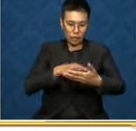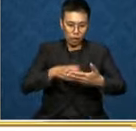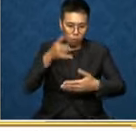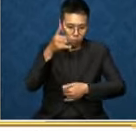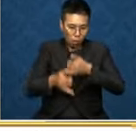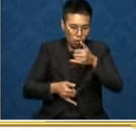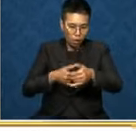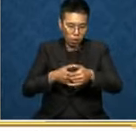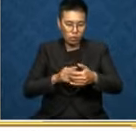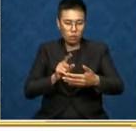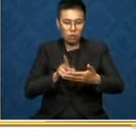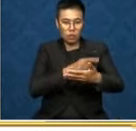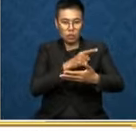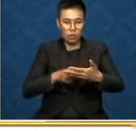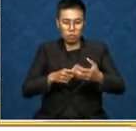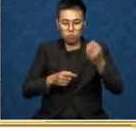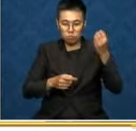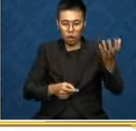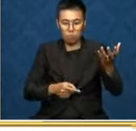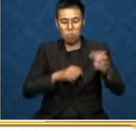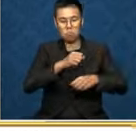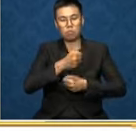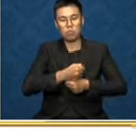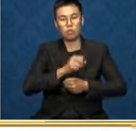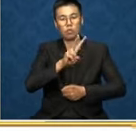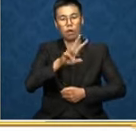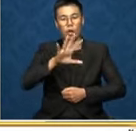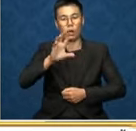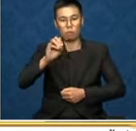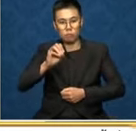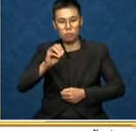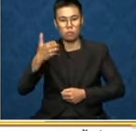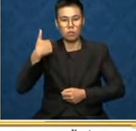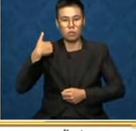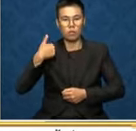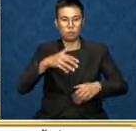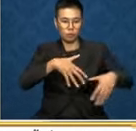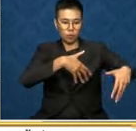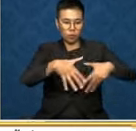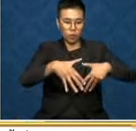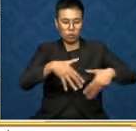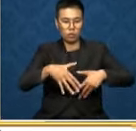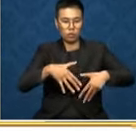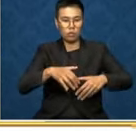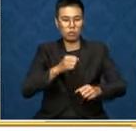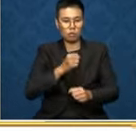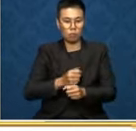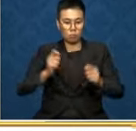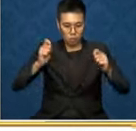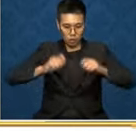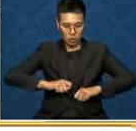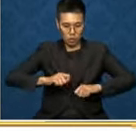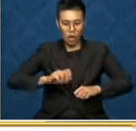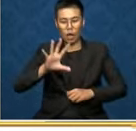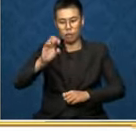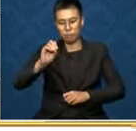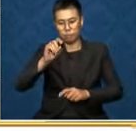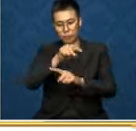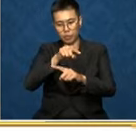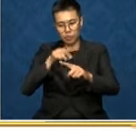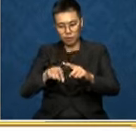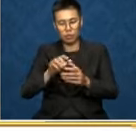ใช้สิทธิ์ทำประชามติในปี 2550มีคนออกมาการทำประชามติประมาณ 57%การทำประชามติปี60